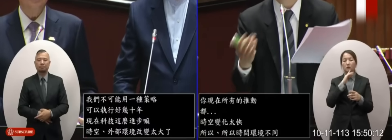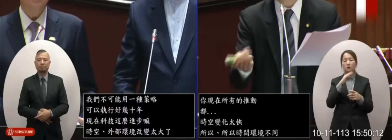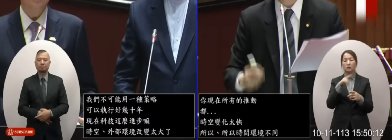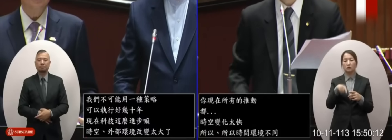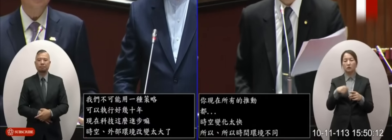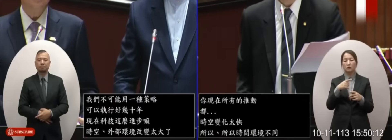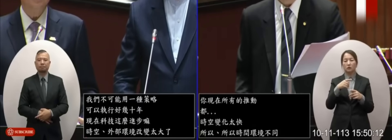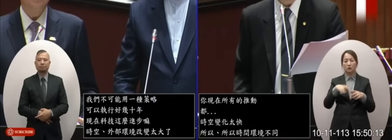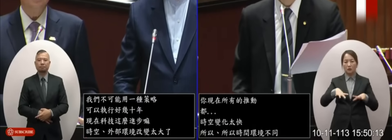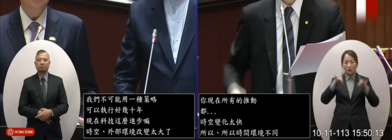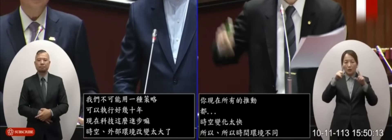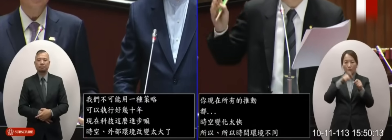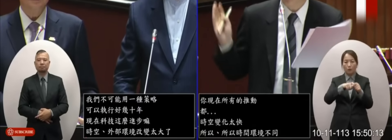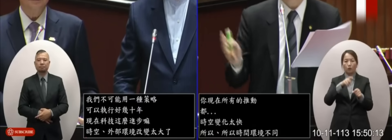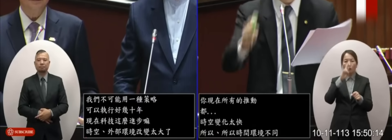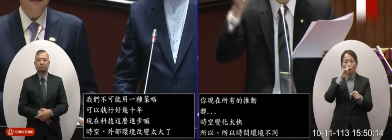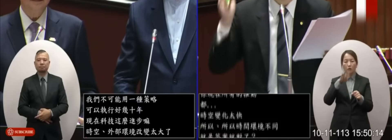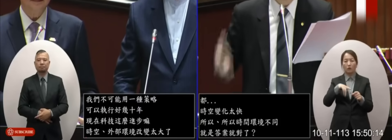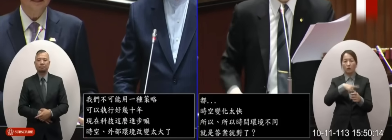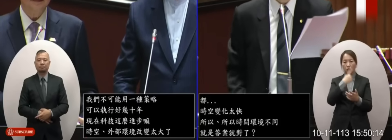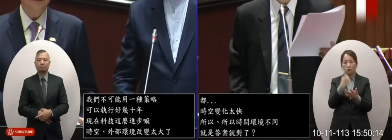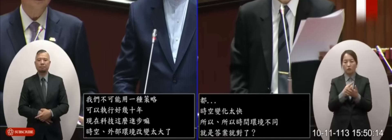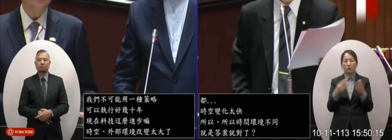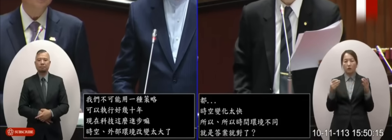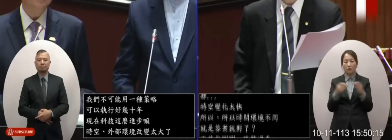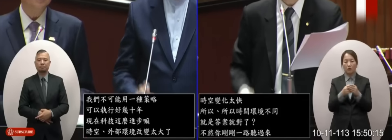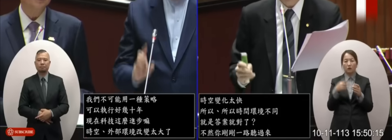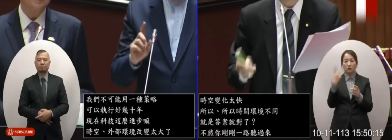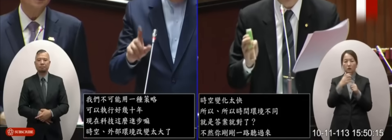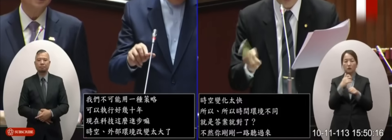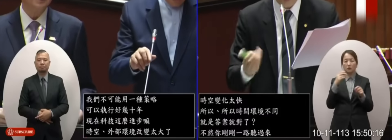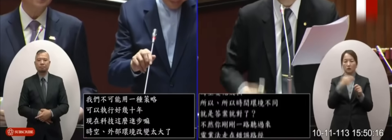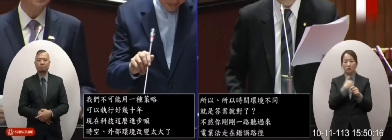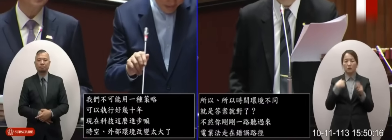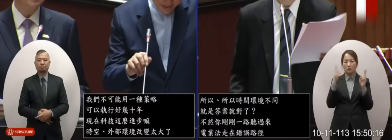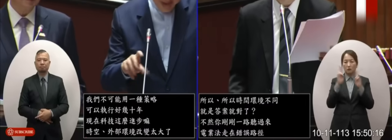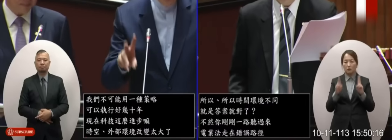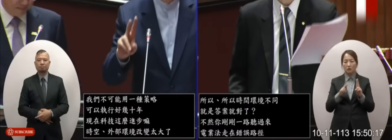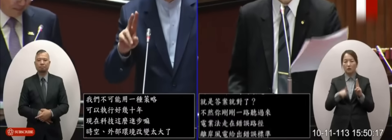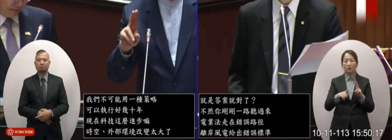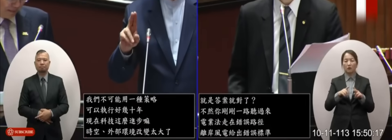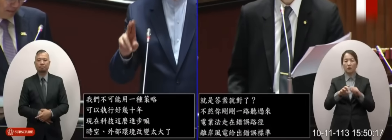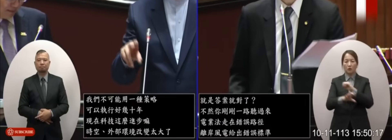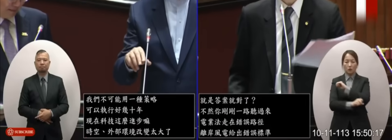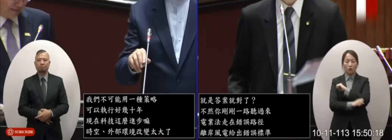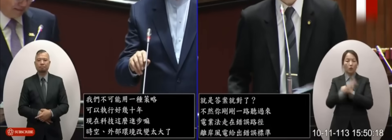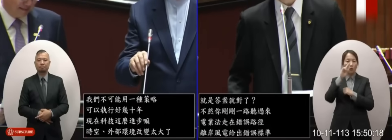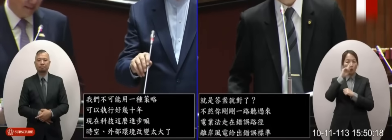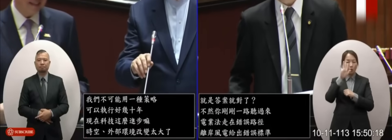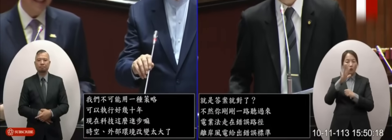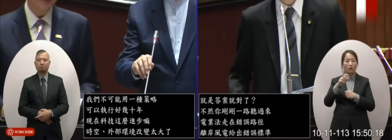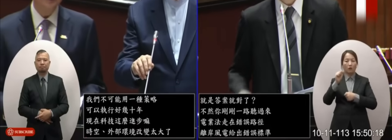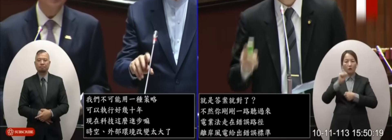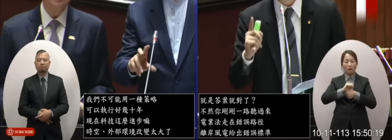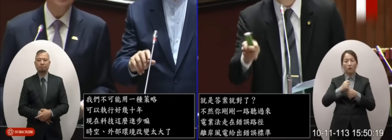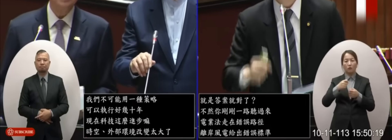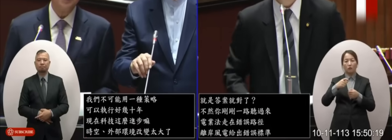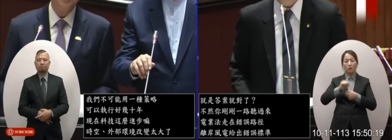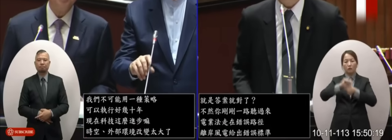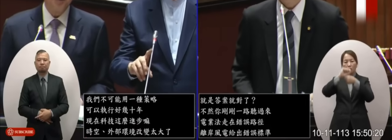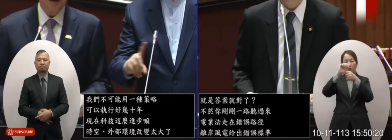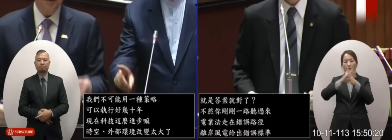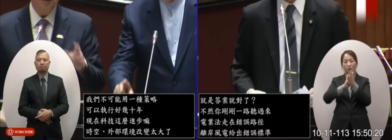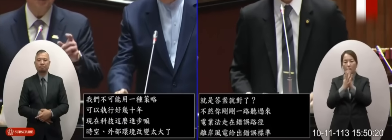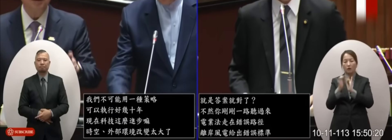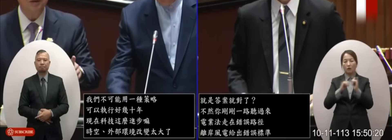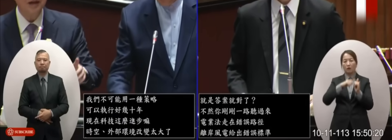结构就是个错误的目标，所以你整套再生能源的规划建立在错误的逻辑之上。错上加错，是全民